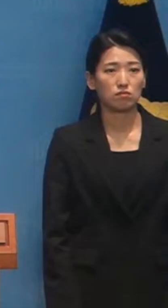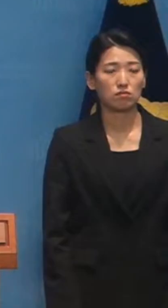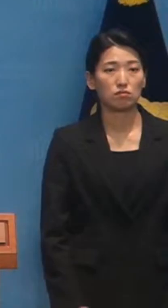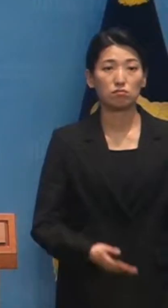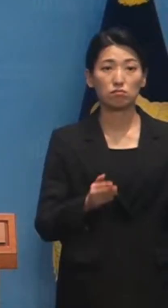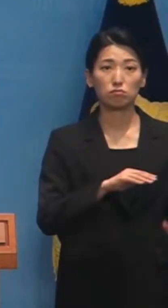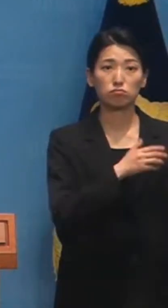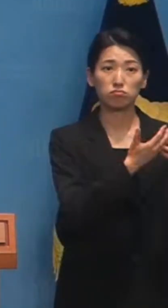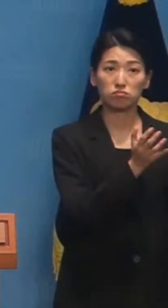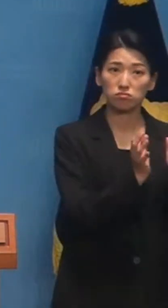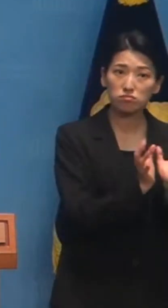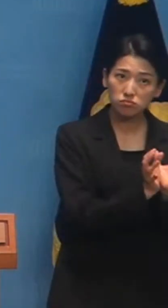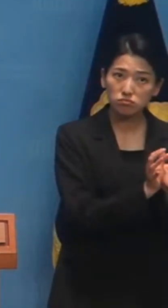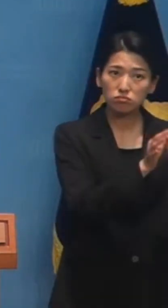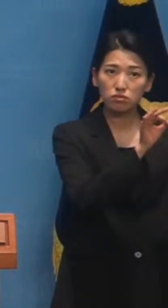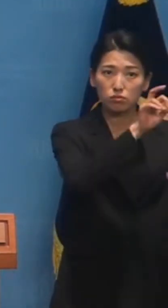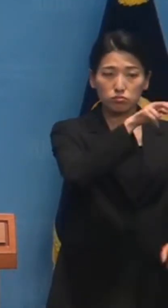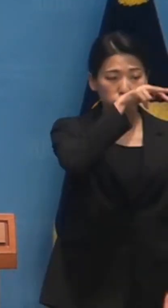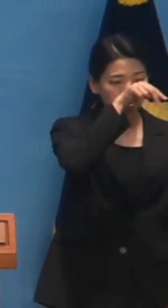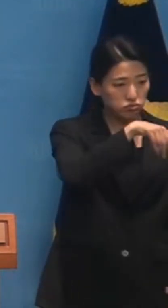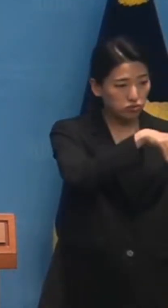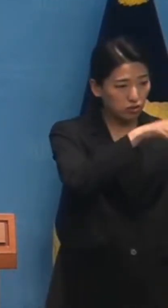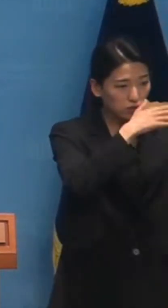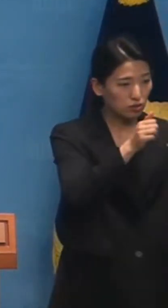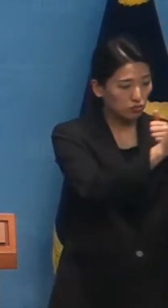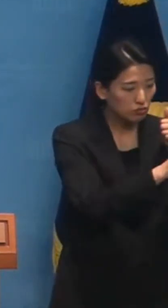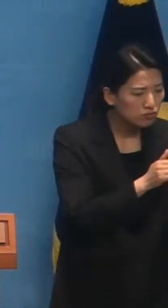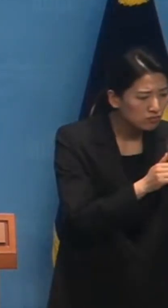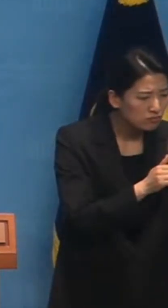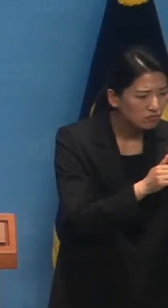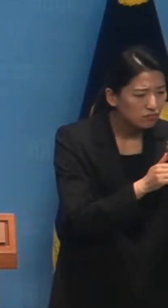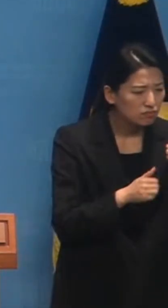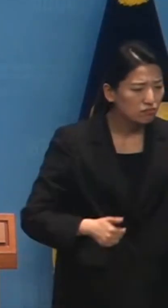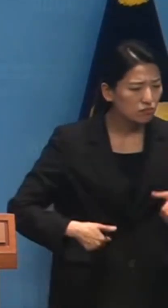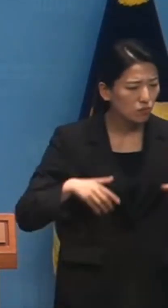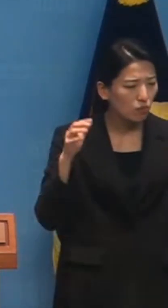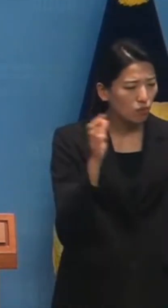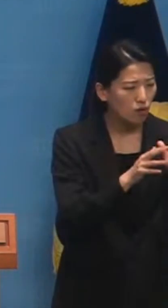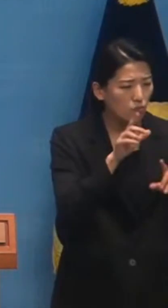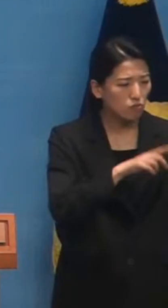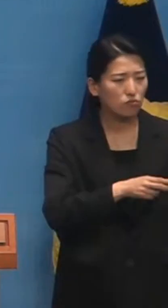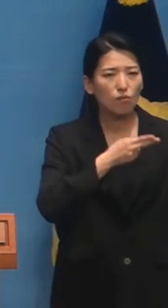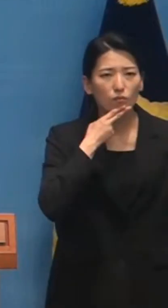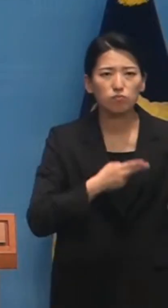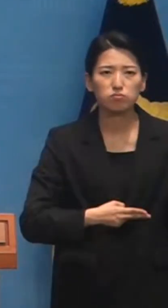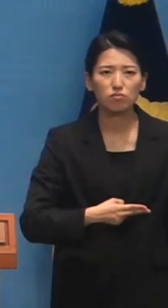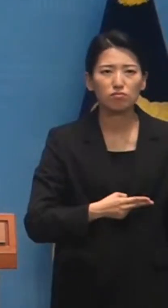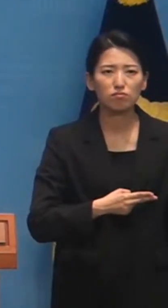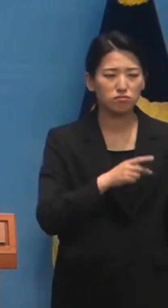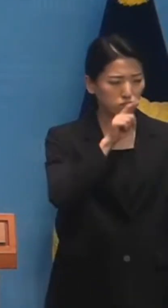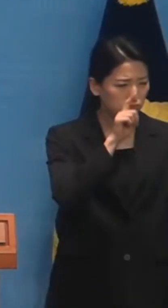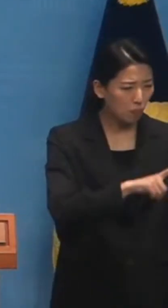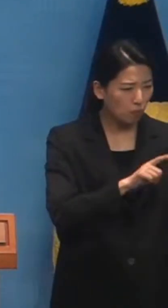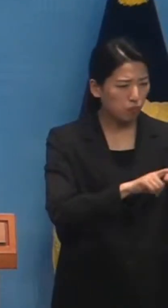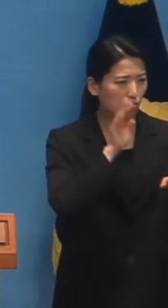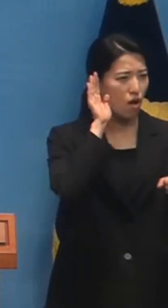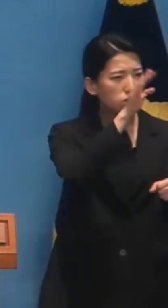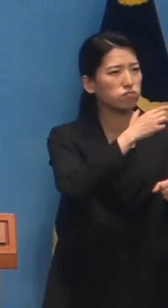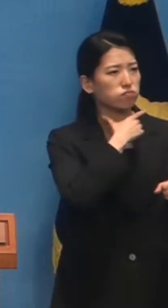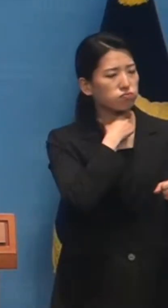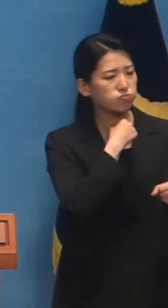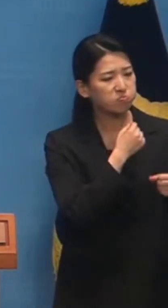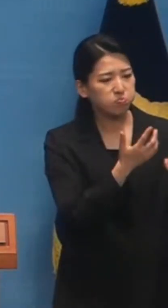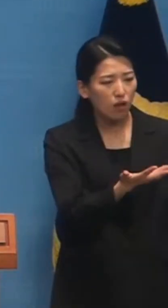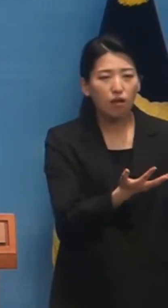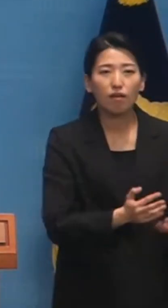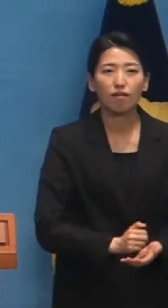하지만 국민의힘 김문수 후보 선대위는 어떤 통합의 감동도 비전도 찾아볼 수 없습니다. 홍준표